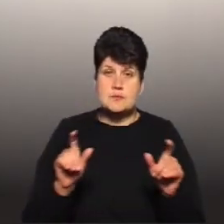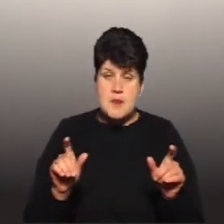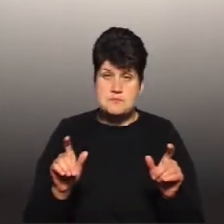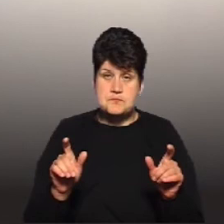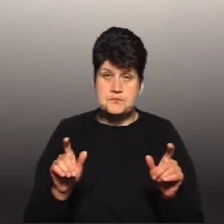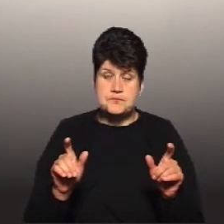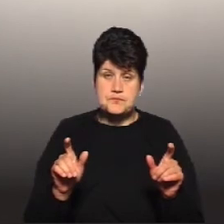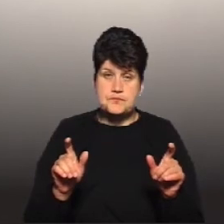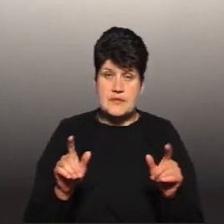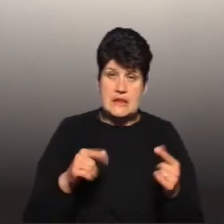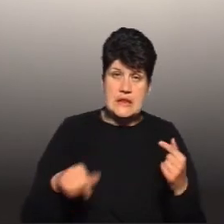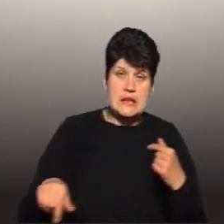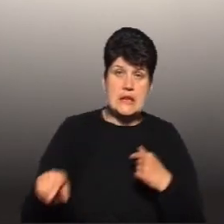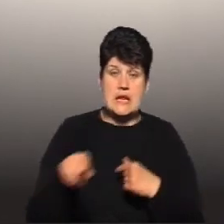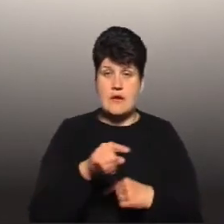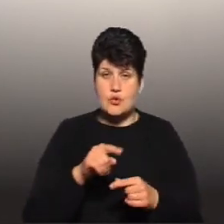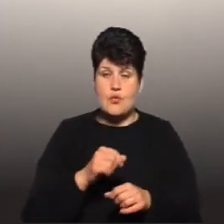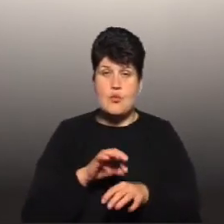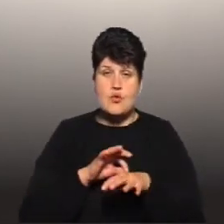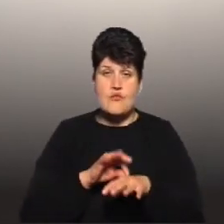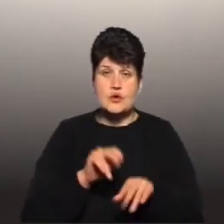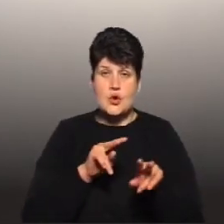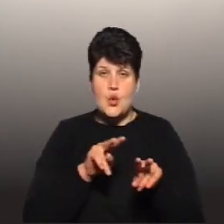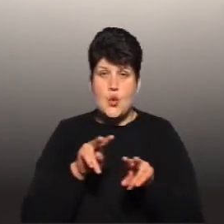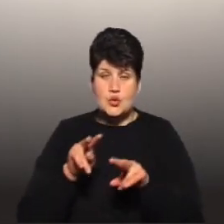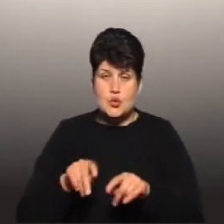навкруг проводить контроль питної води,